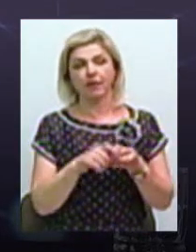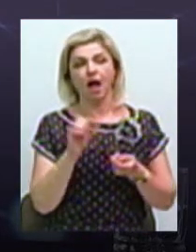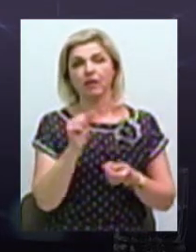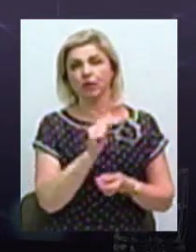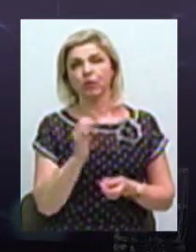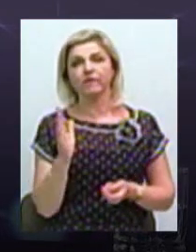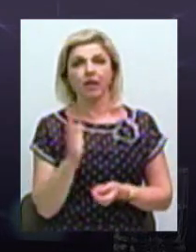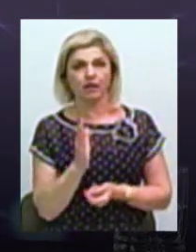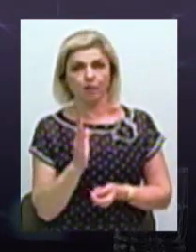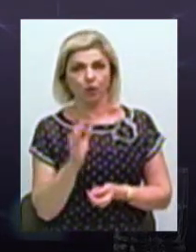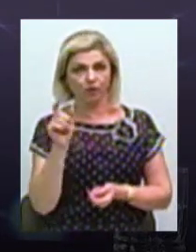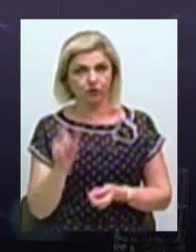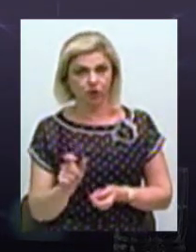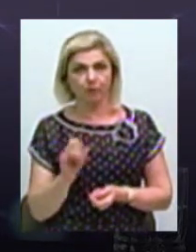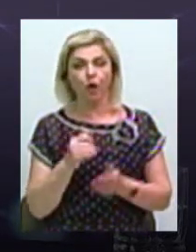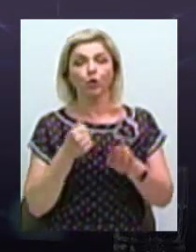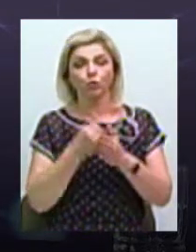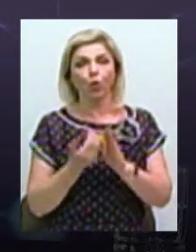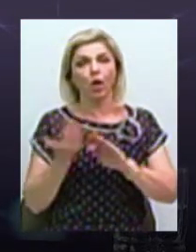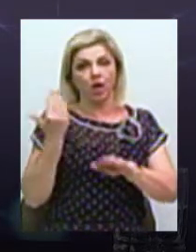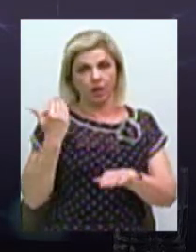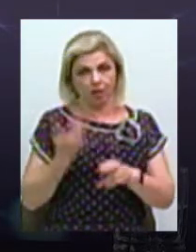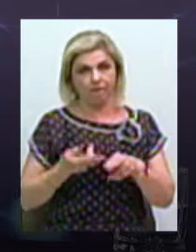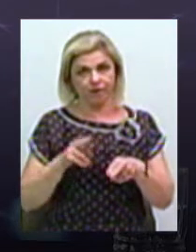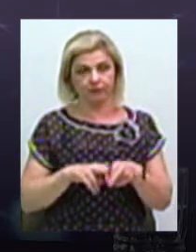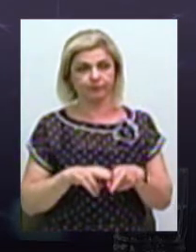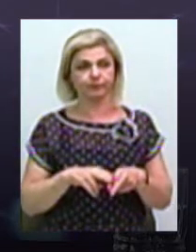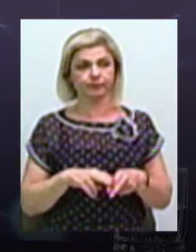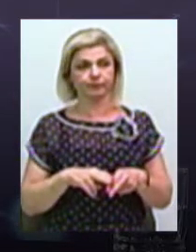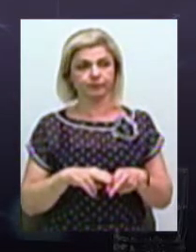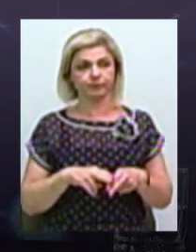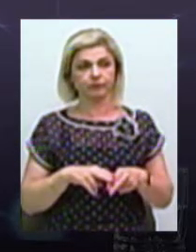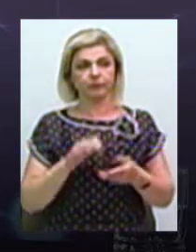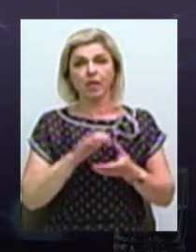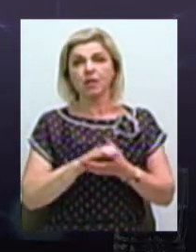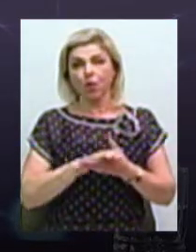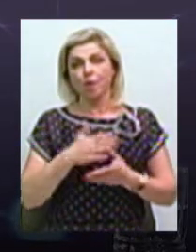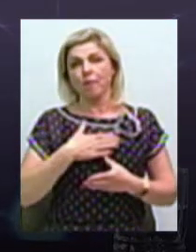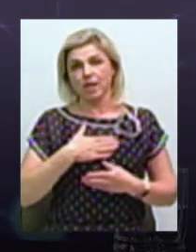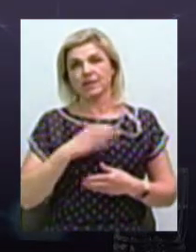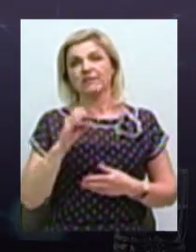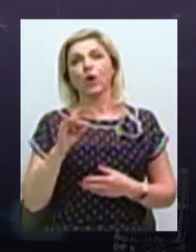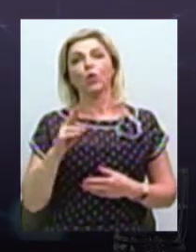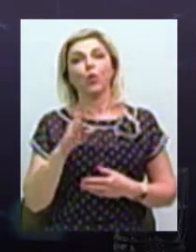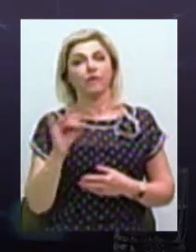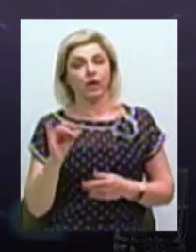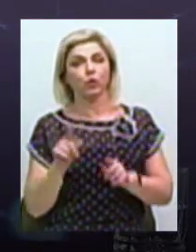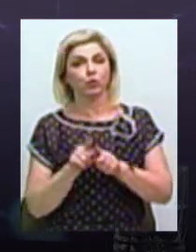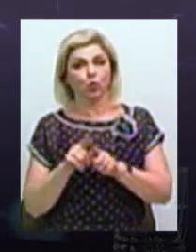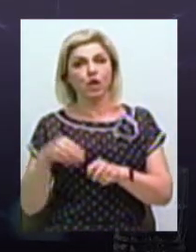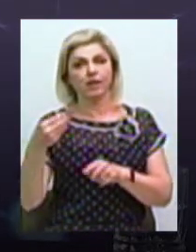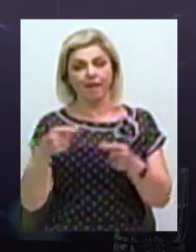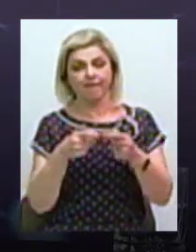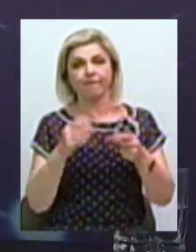Анатолием Владимировичем. И до этого еще как бы знакомая моей свекрови, она тоже дала ей